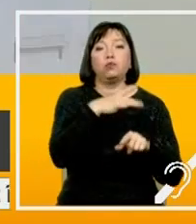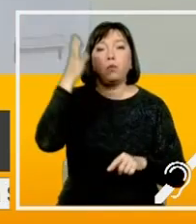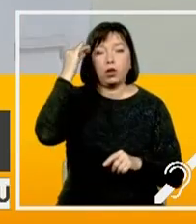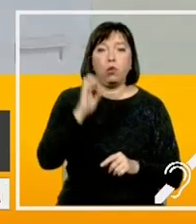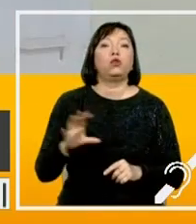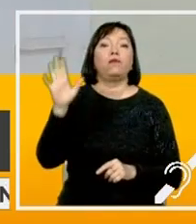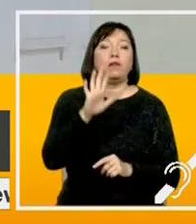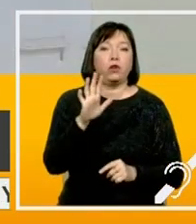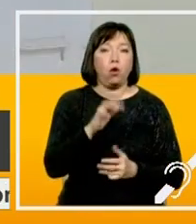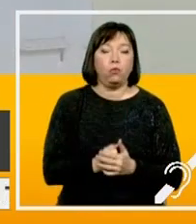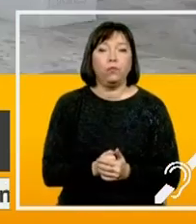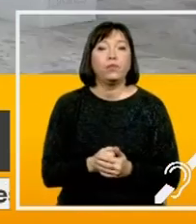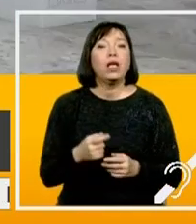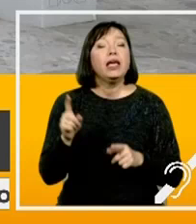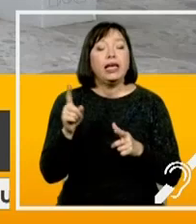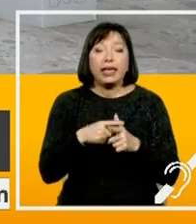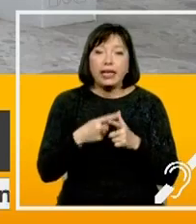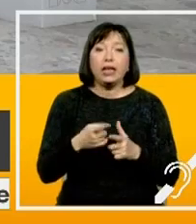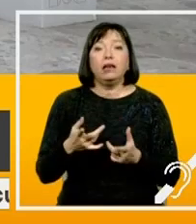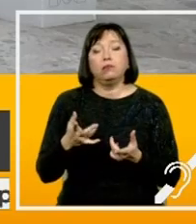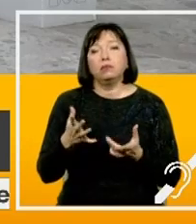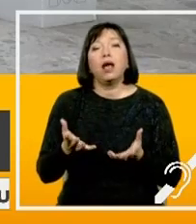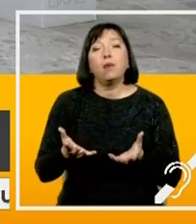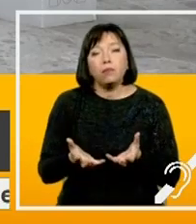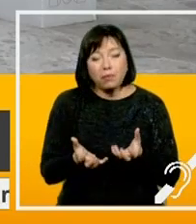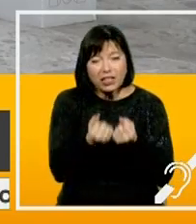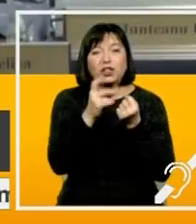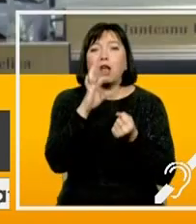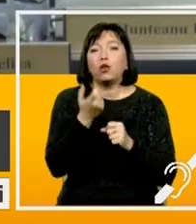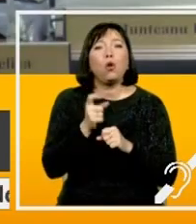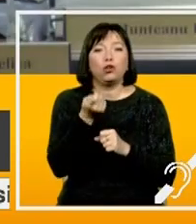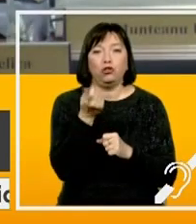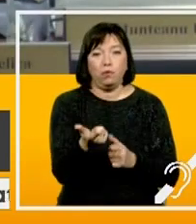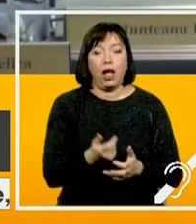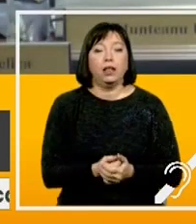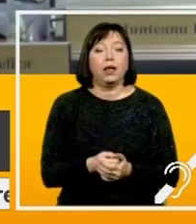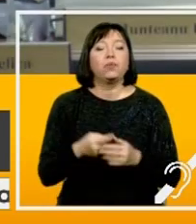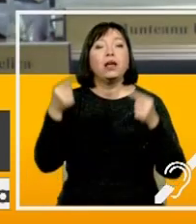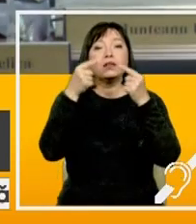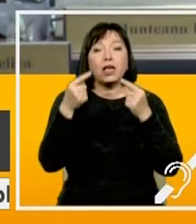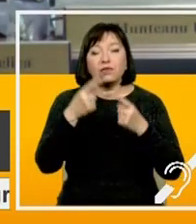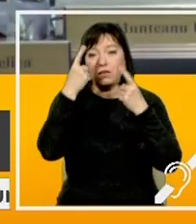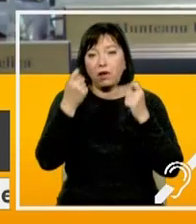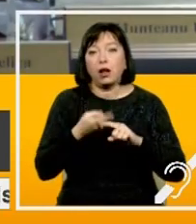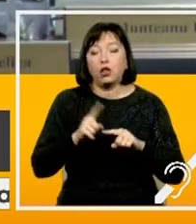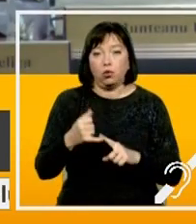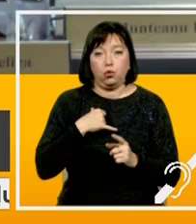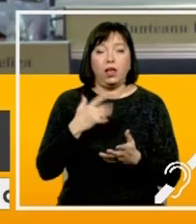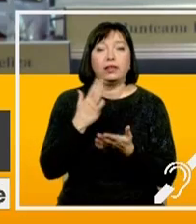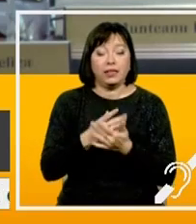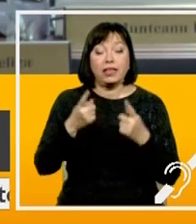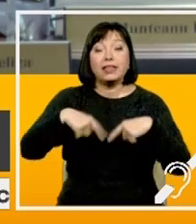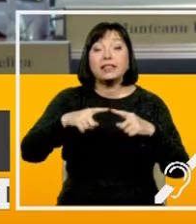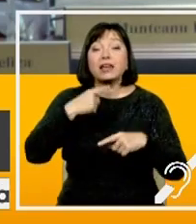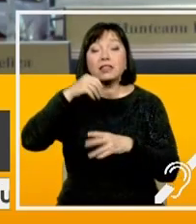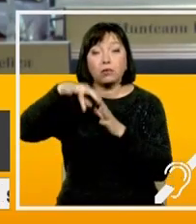Moldova la Uniunea Europeană sau au susținut într-un număr foarte mic. Conform informațiilor deținute, în secțiile de